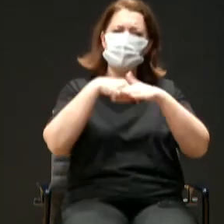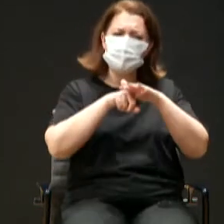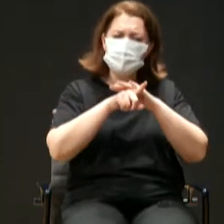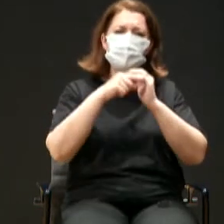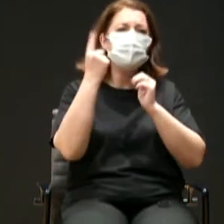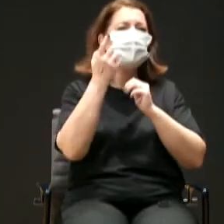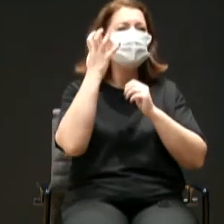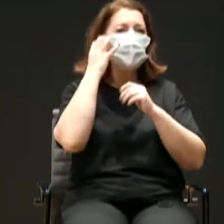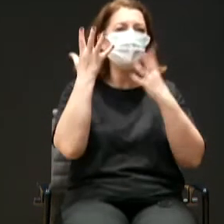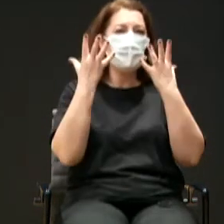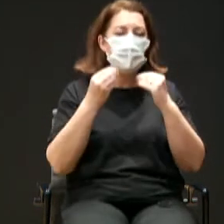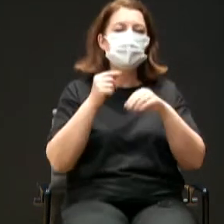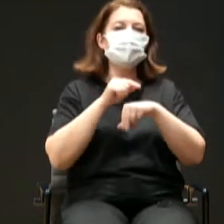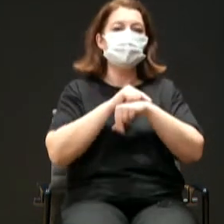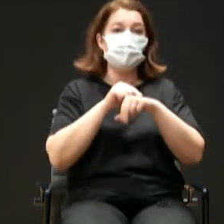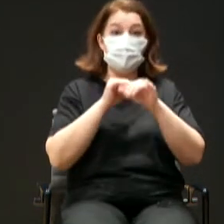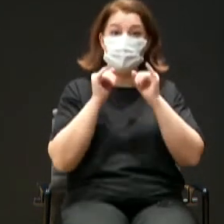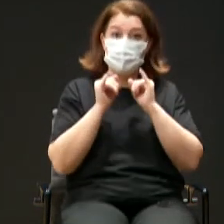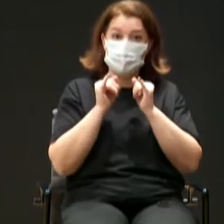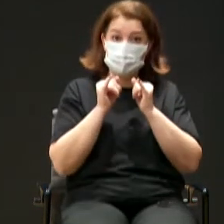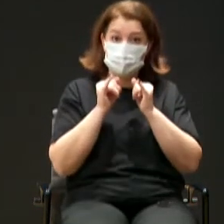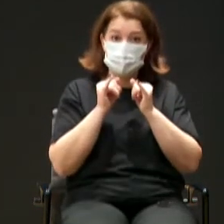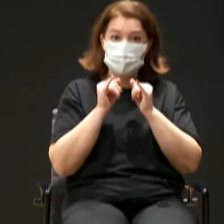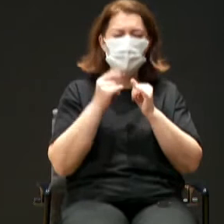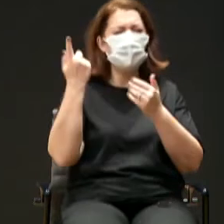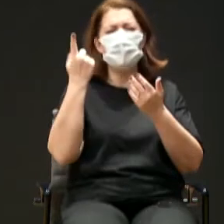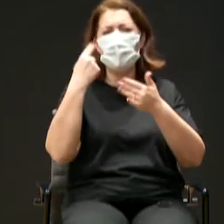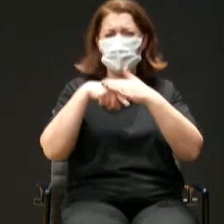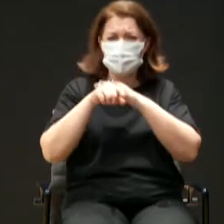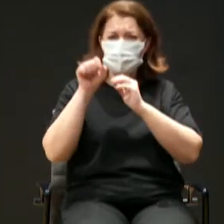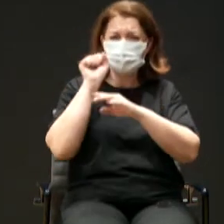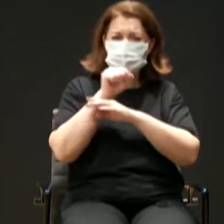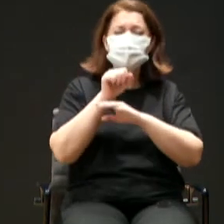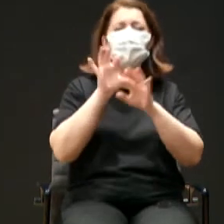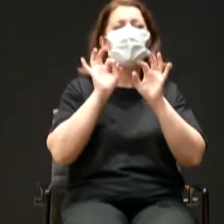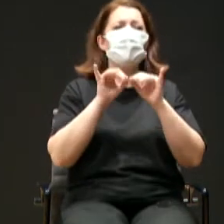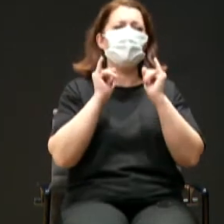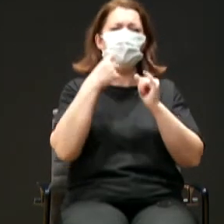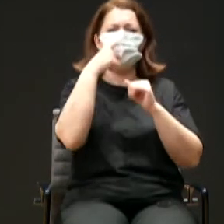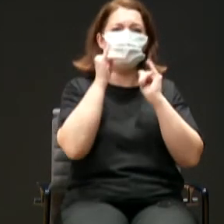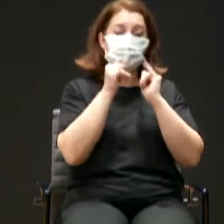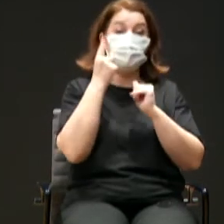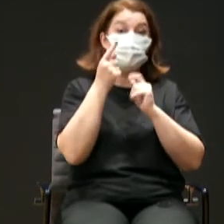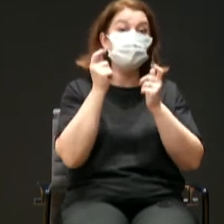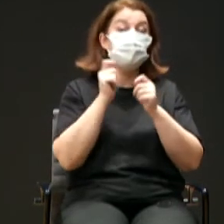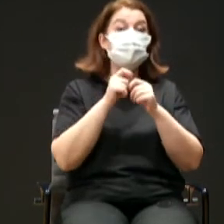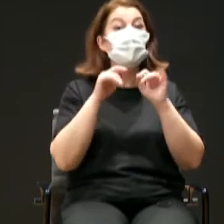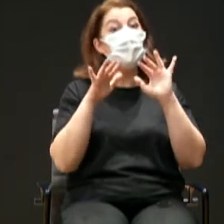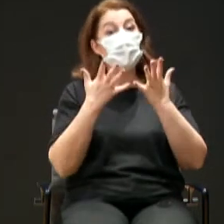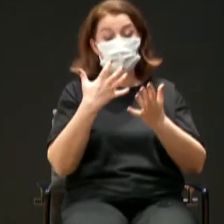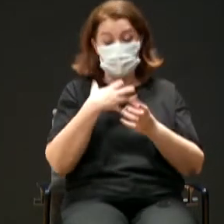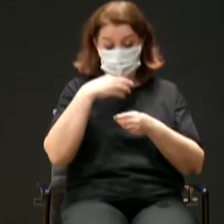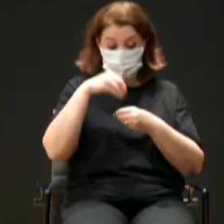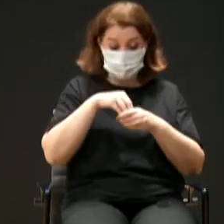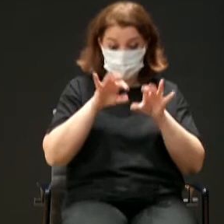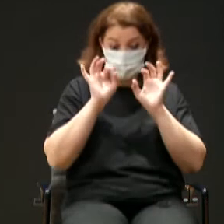bir vakıfta olduğu zaman kötü, tecavüz her zaman kötü. Çirkin bir iş. Ama kendi içinde olduğu